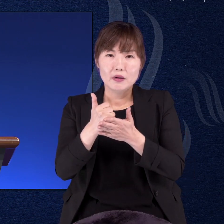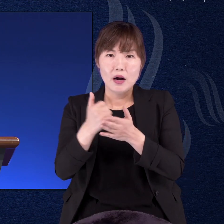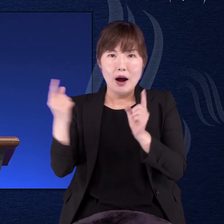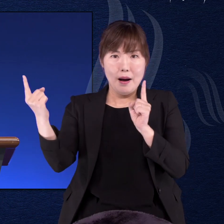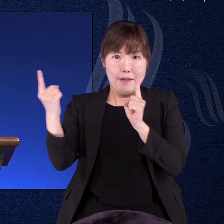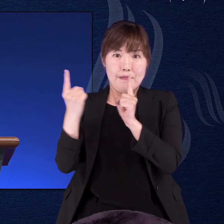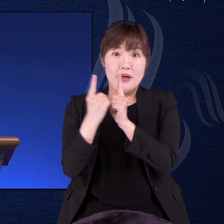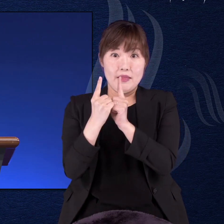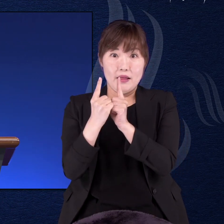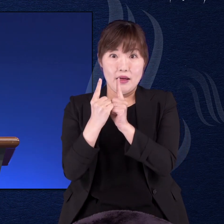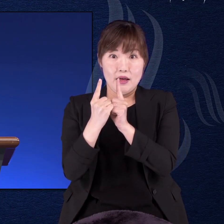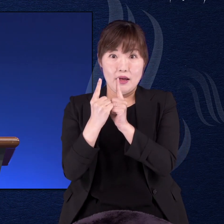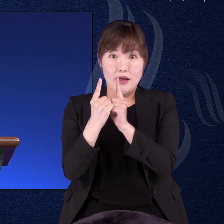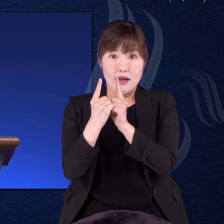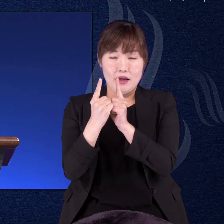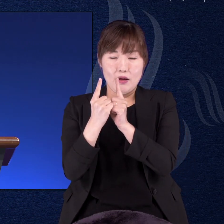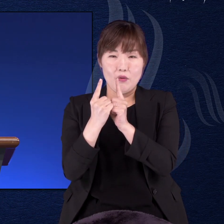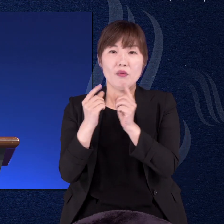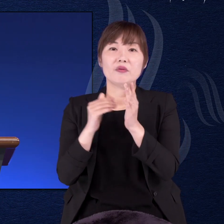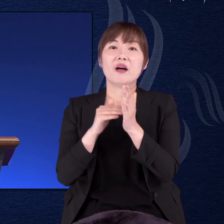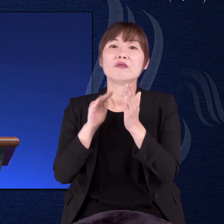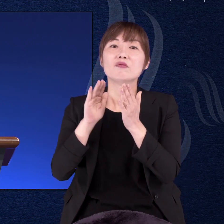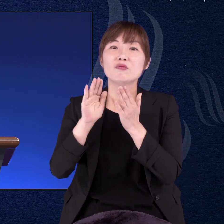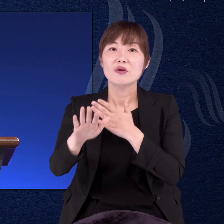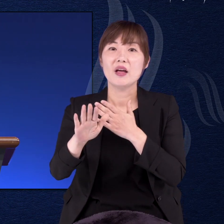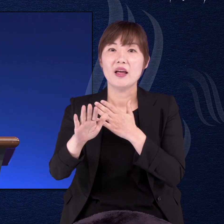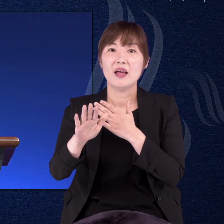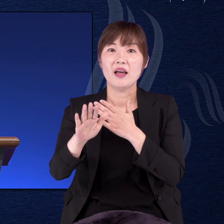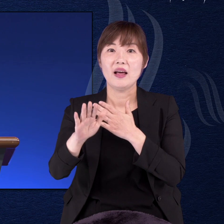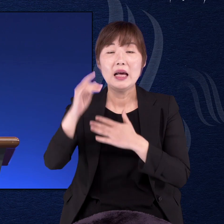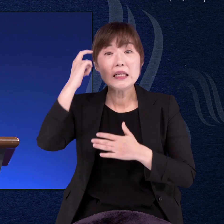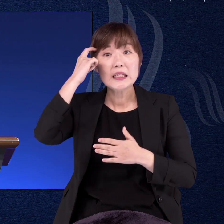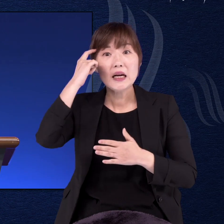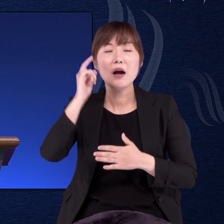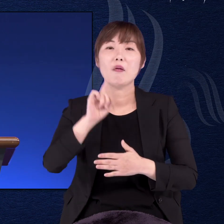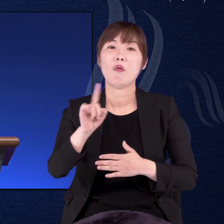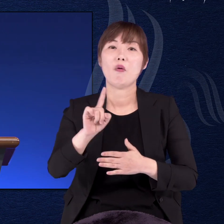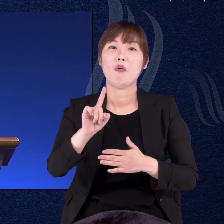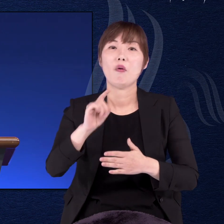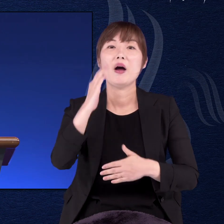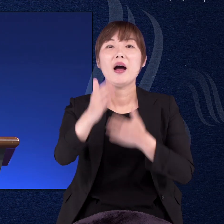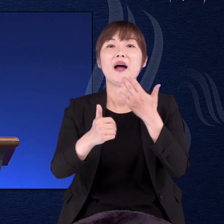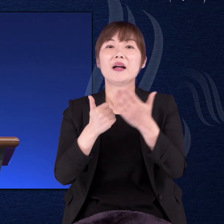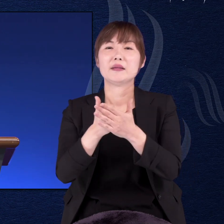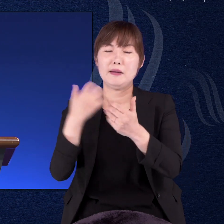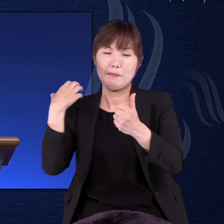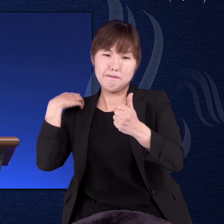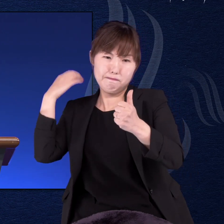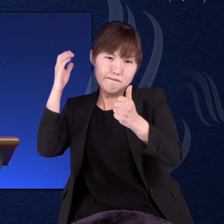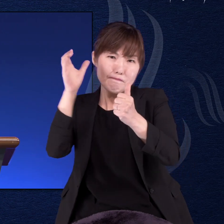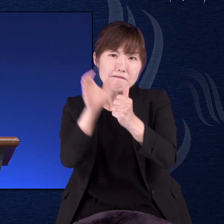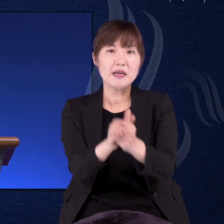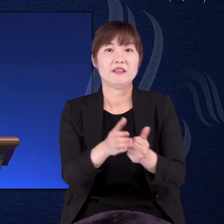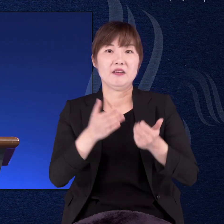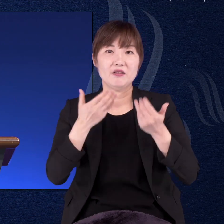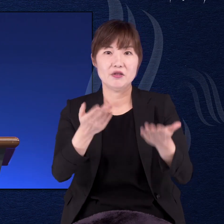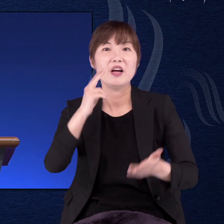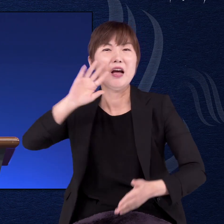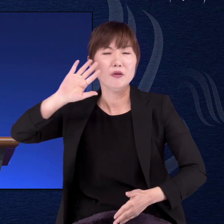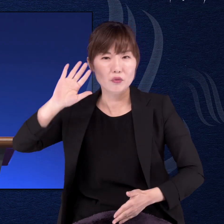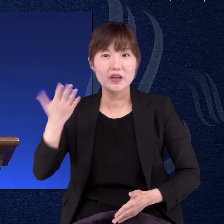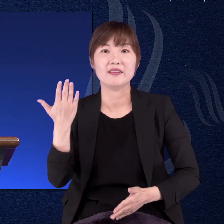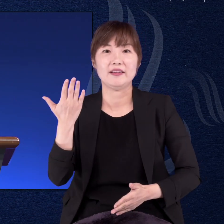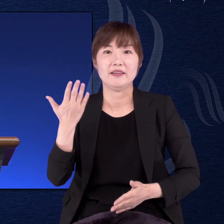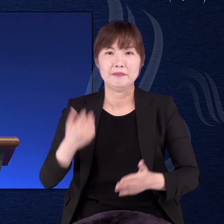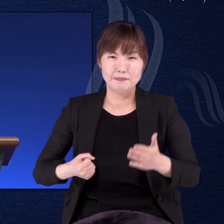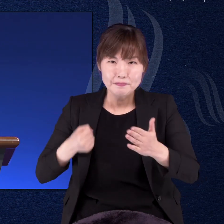내가 키우는 것이 아니라 하나님께 맡겨야겠다라는 생각을 좀 하기 시작했어요. 그래서 오늘 여러분들과 나누고